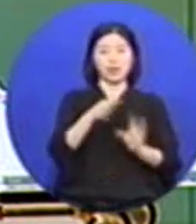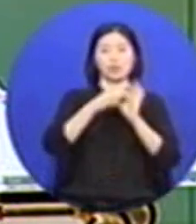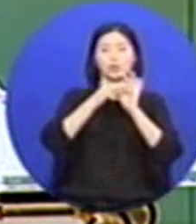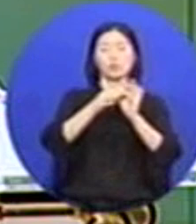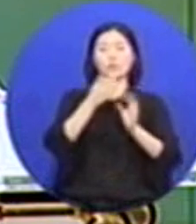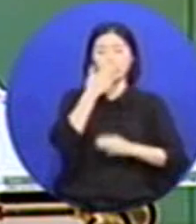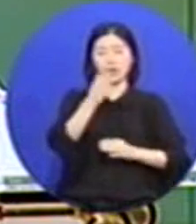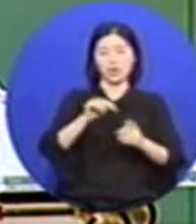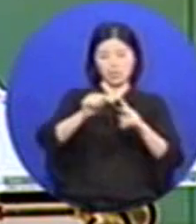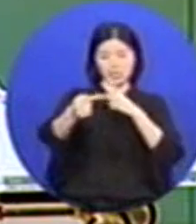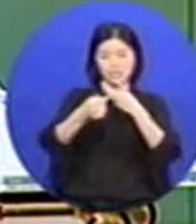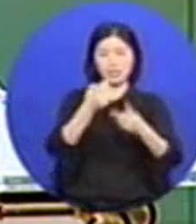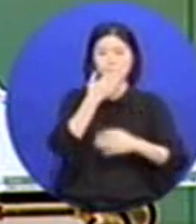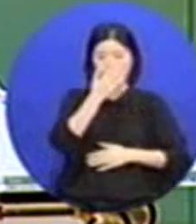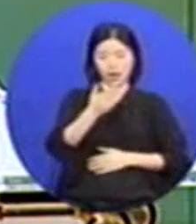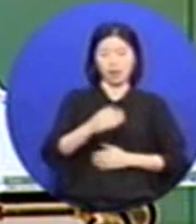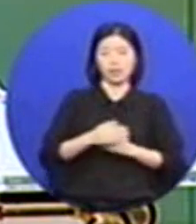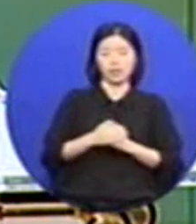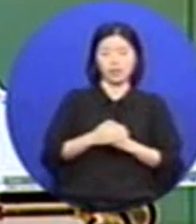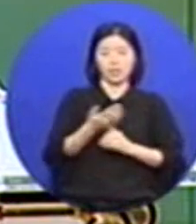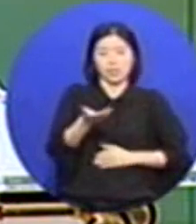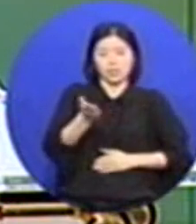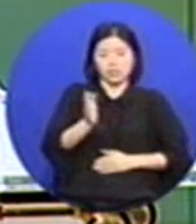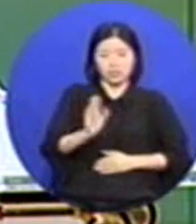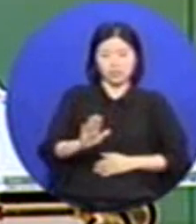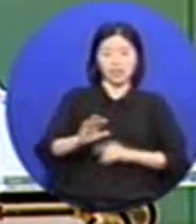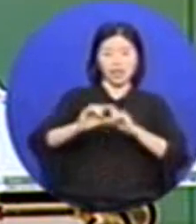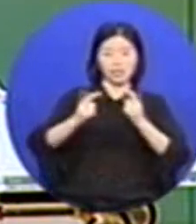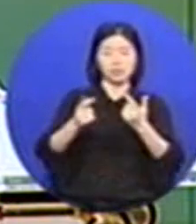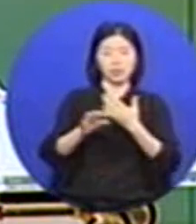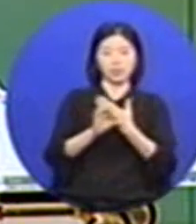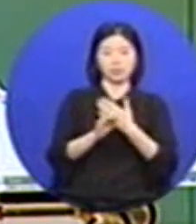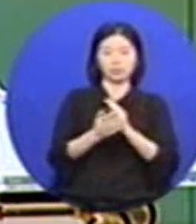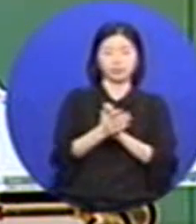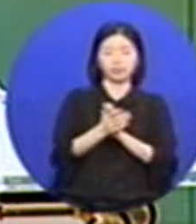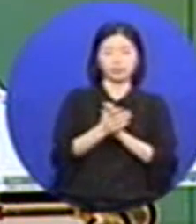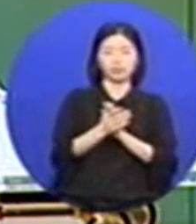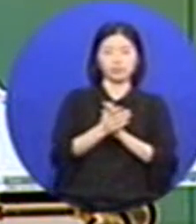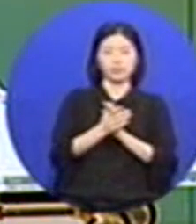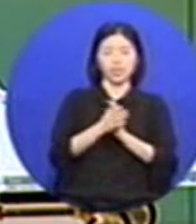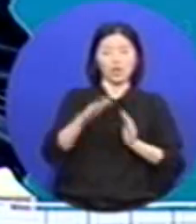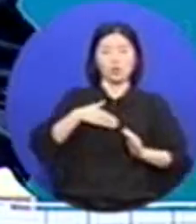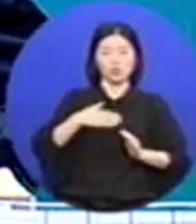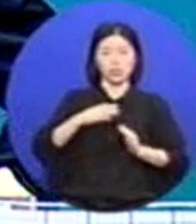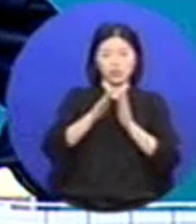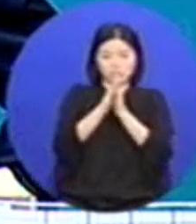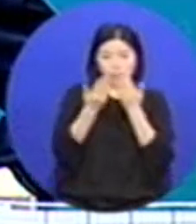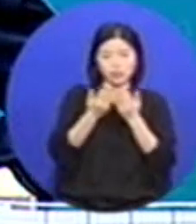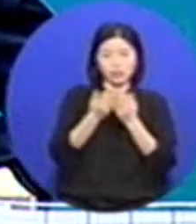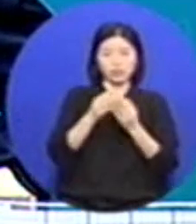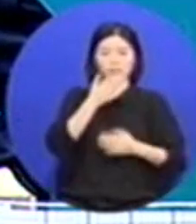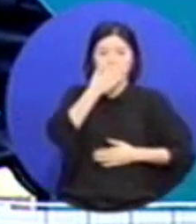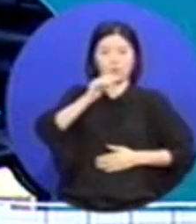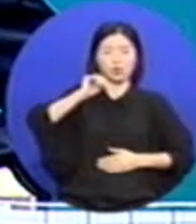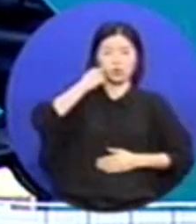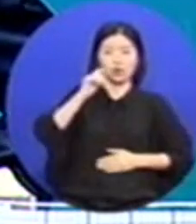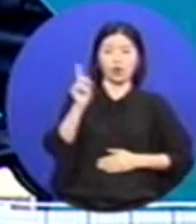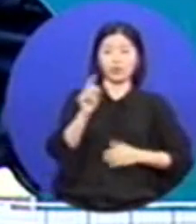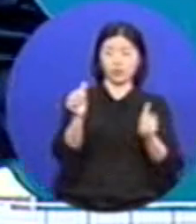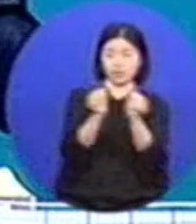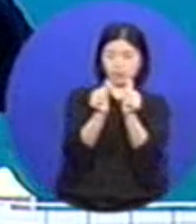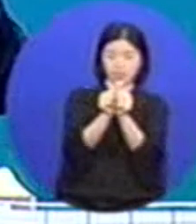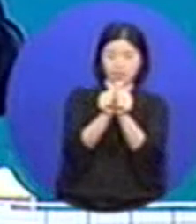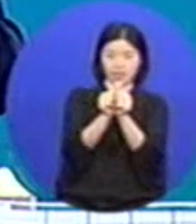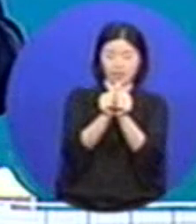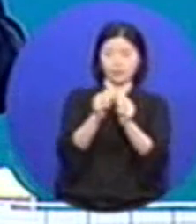거예요 그렇지 않으면 우리 자신은 도무지 불가능해요 어떤 남자가 이제